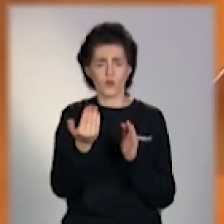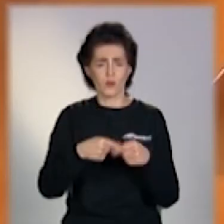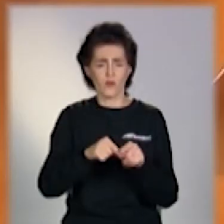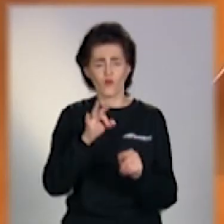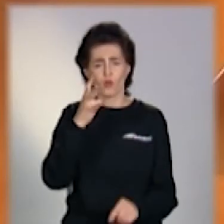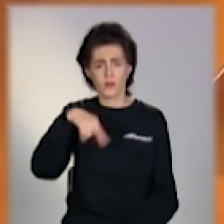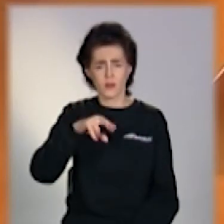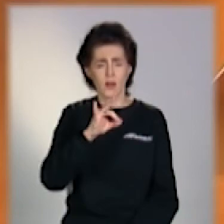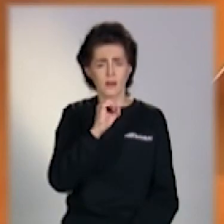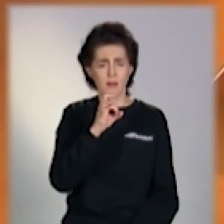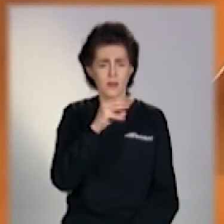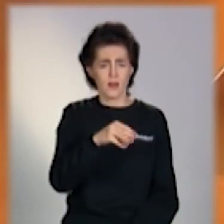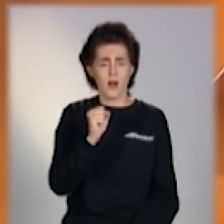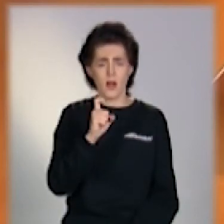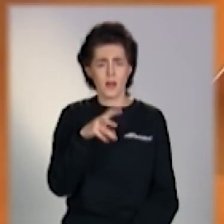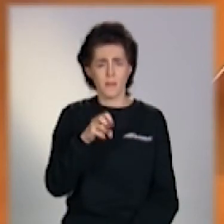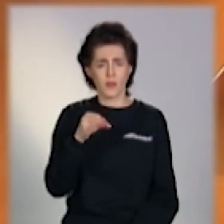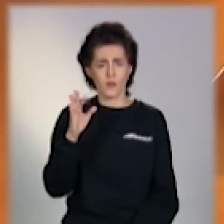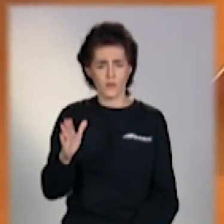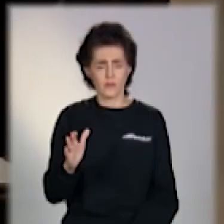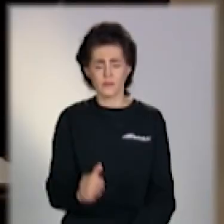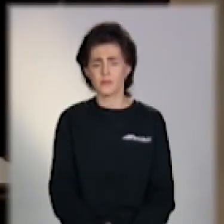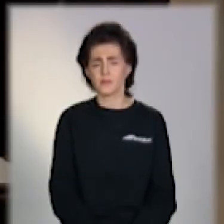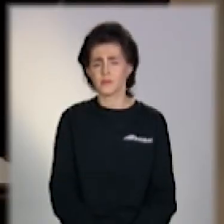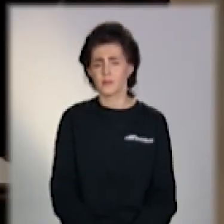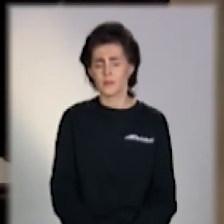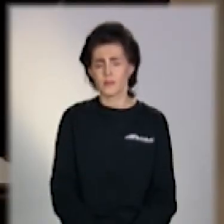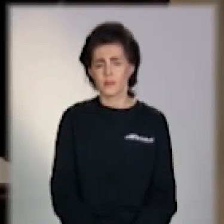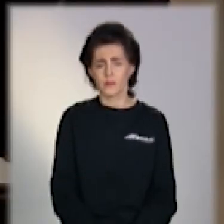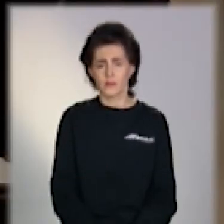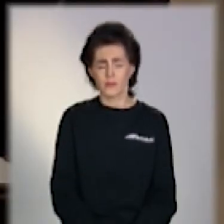фонду Ріната Ахметова. Юлія Мічакірова, Євген Яконін, Юлія Покідіна для телеканалу «Донбас».